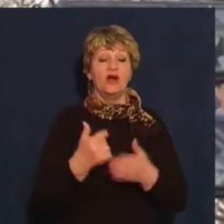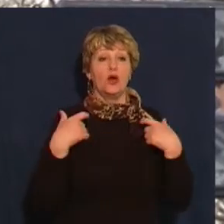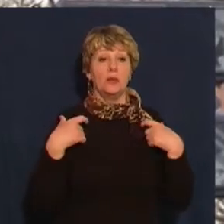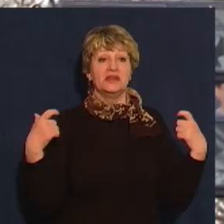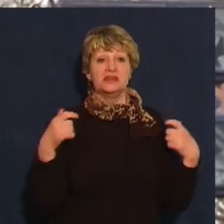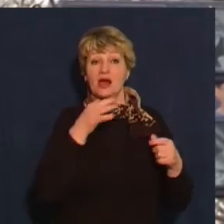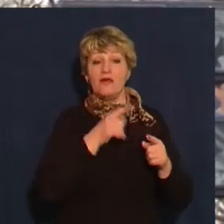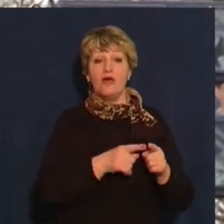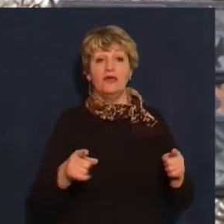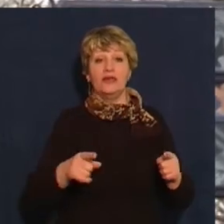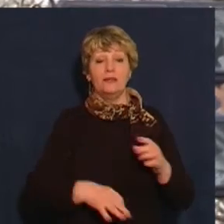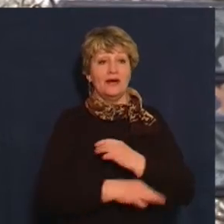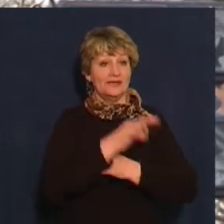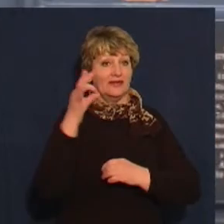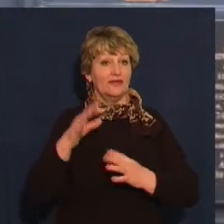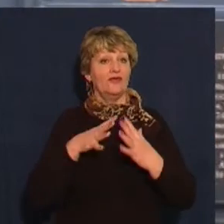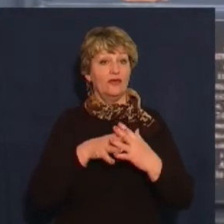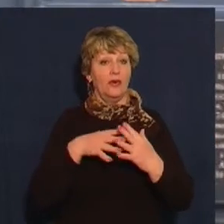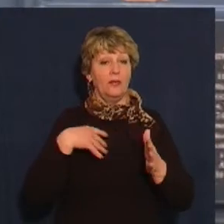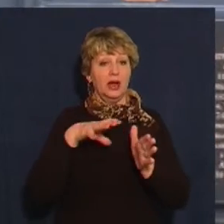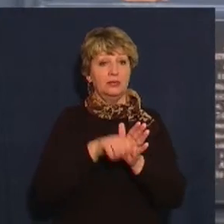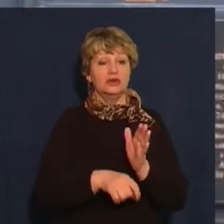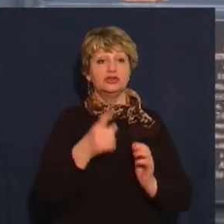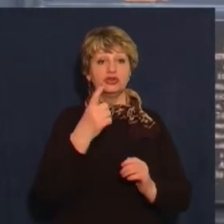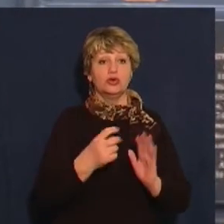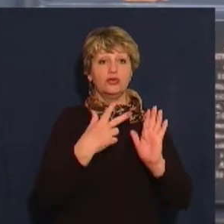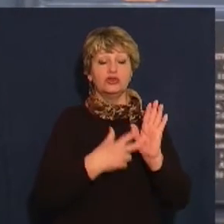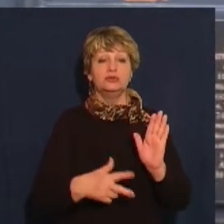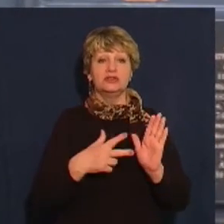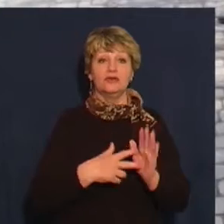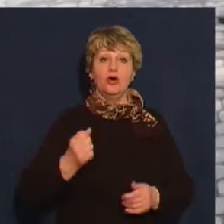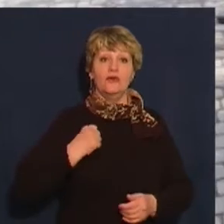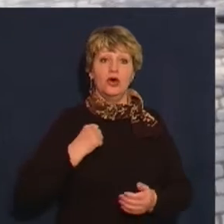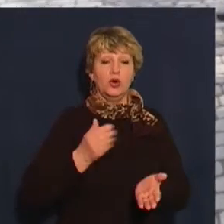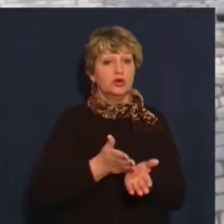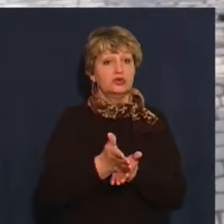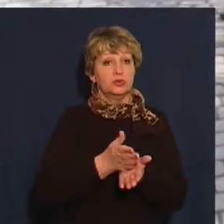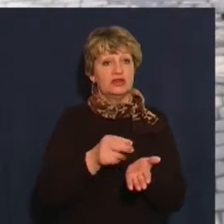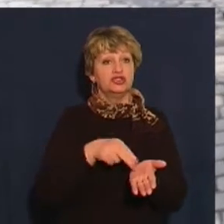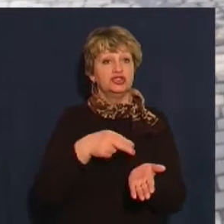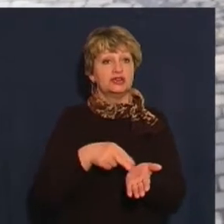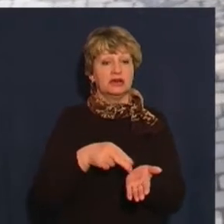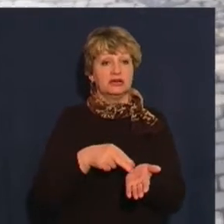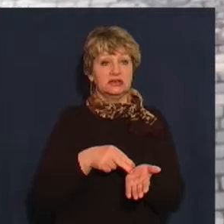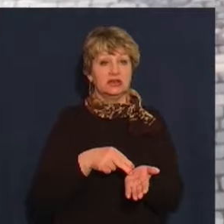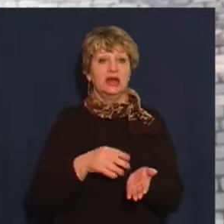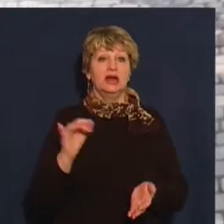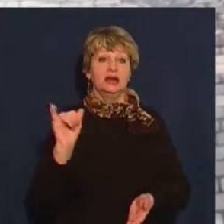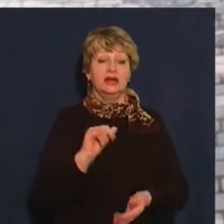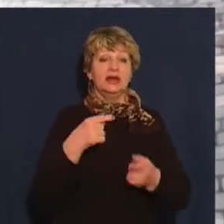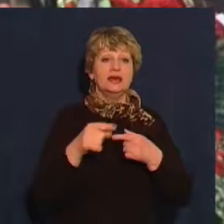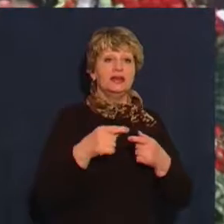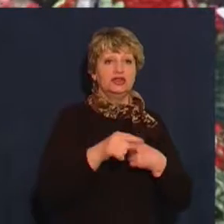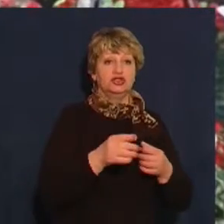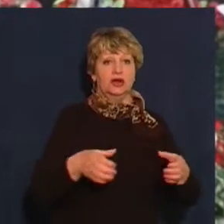збройної агресії на сході України загинуло 188 військовослужбовців, черкащан Збройних сил України та інших